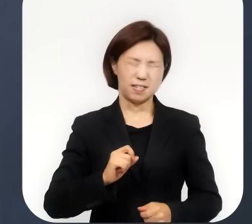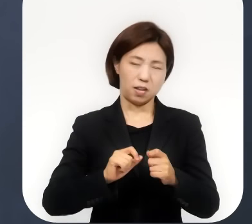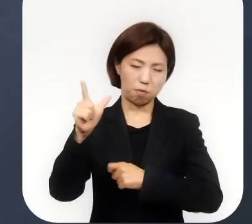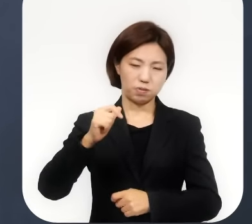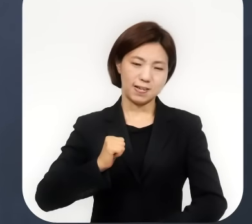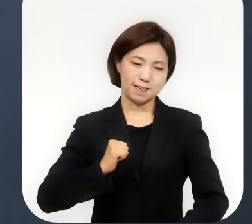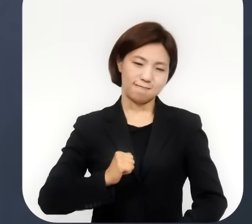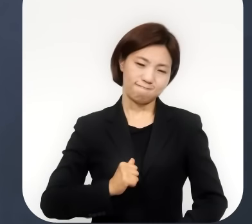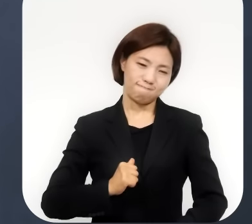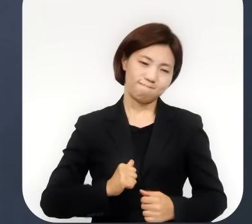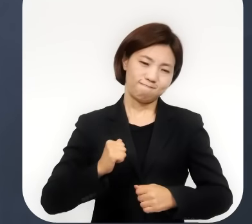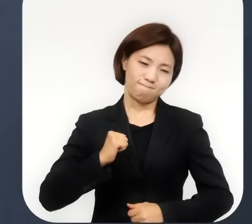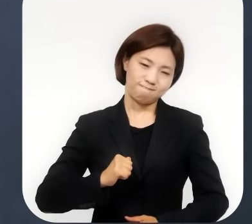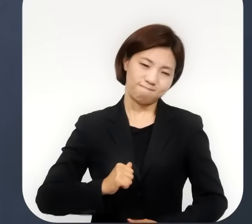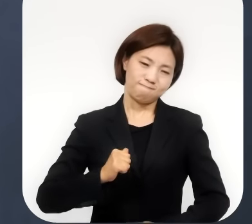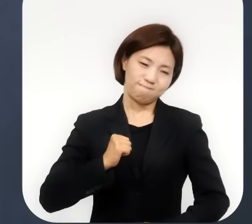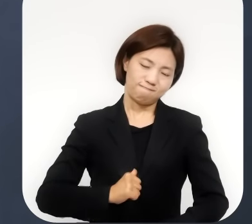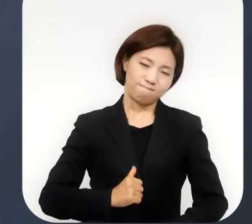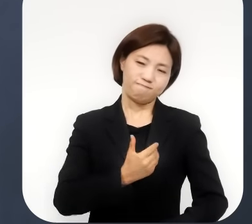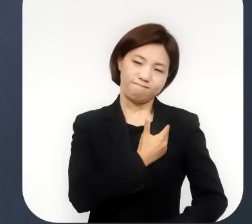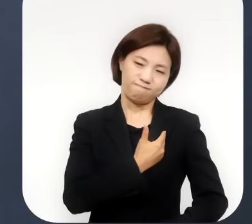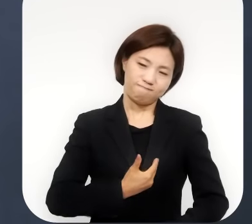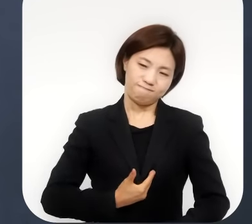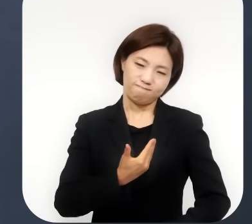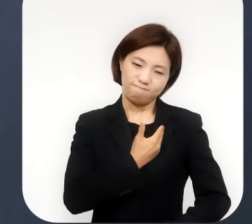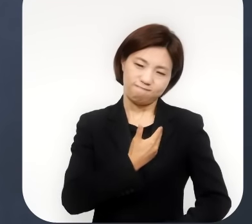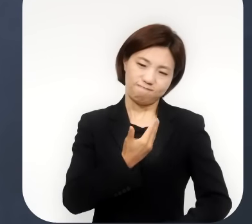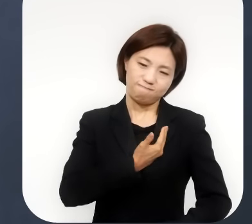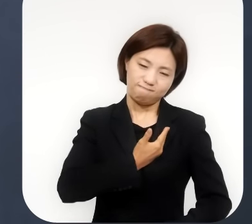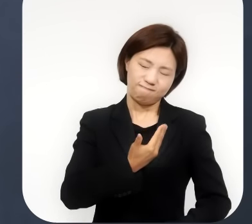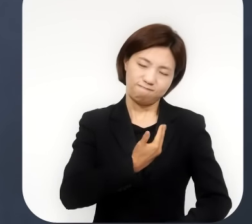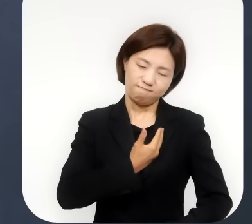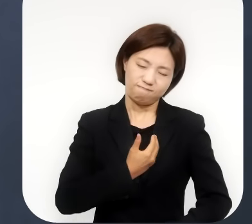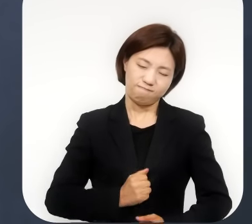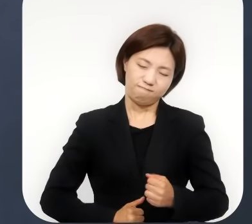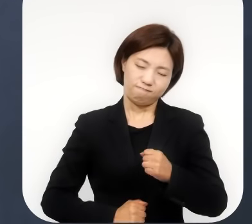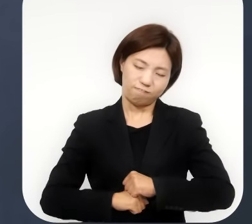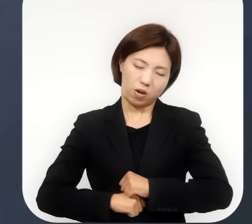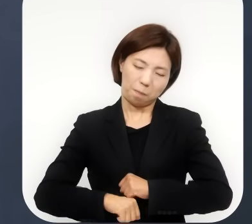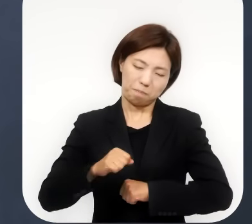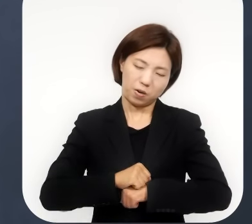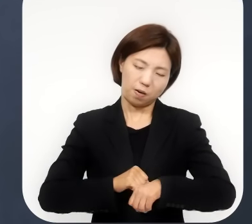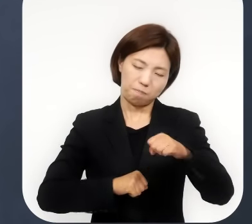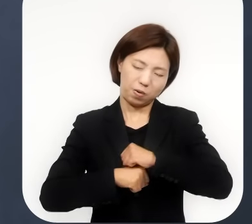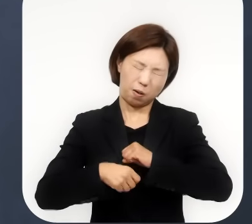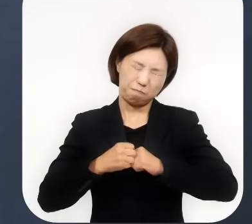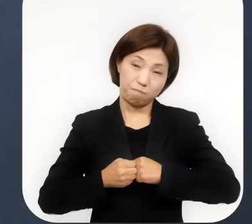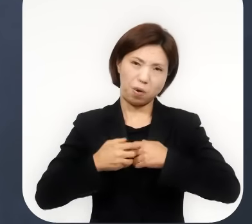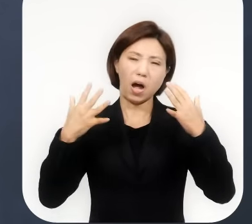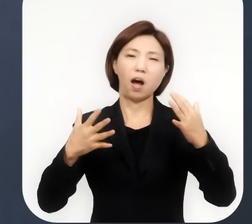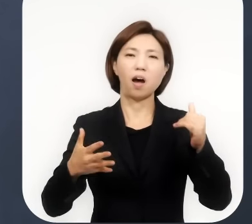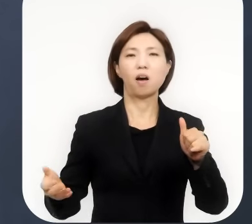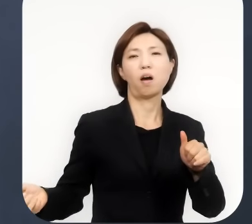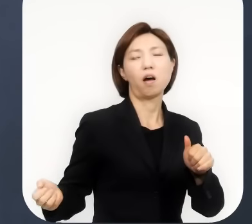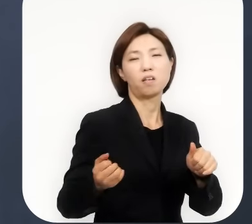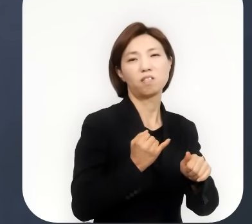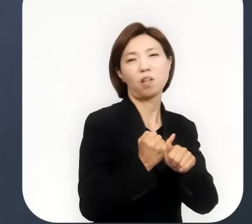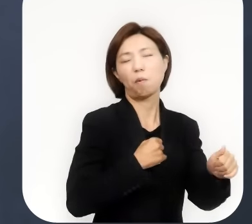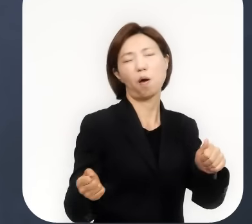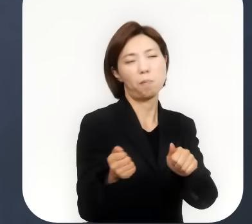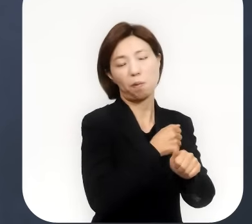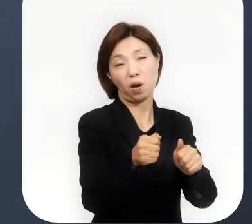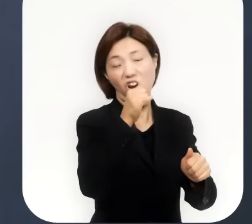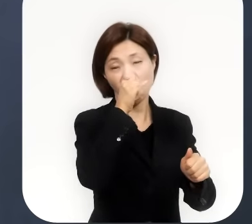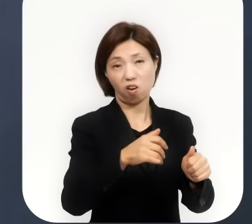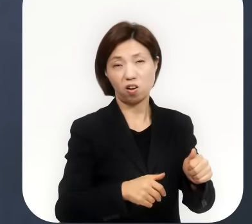참다가 참다가 오히려 어 남자를 폭행하는 이런 일이 생기잖아요